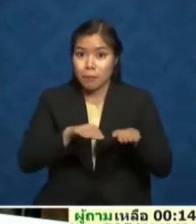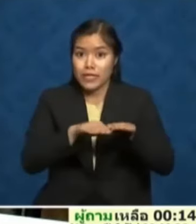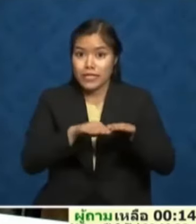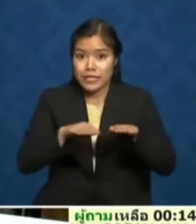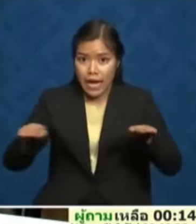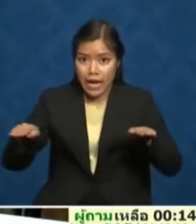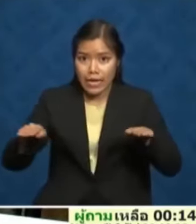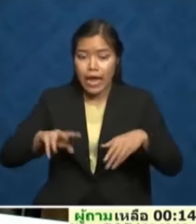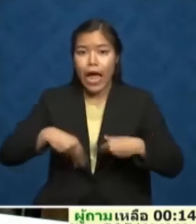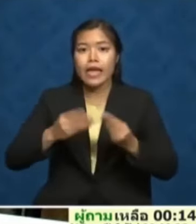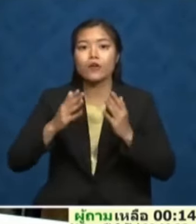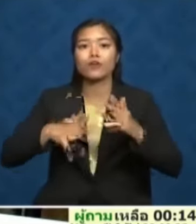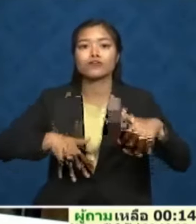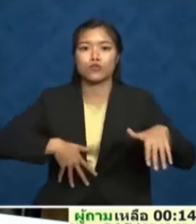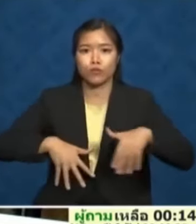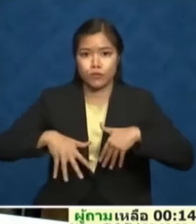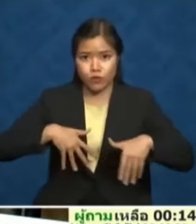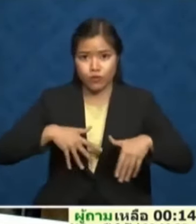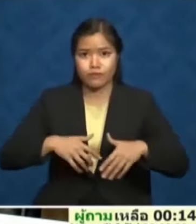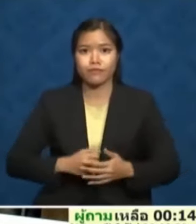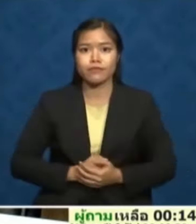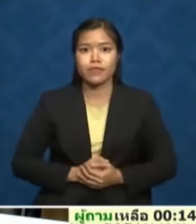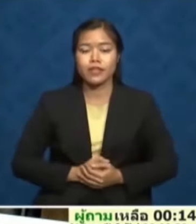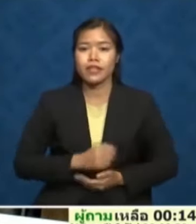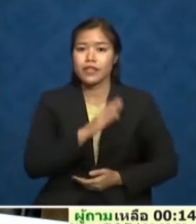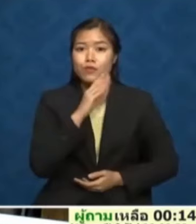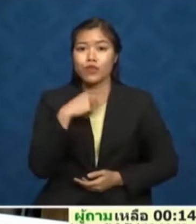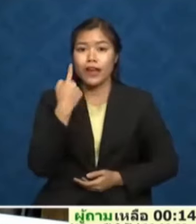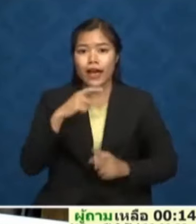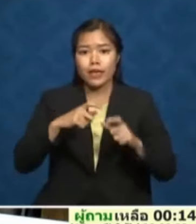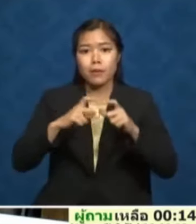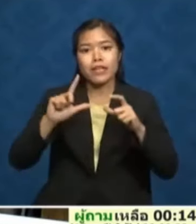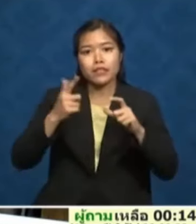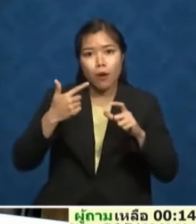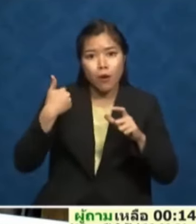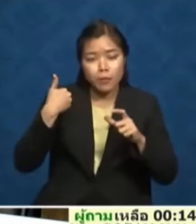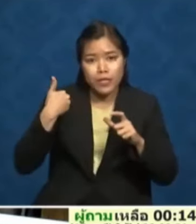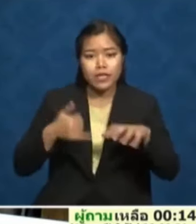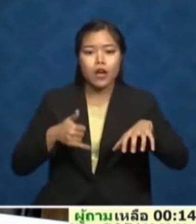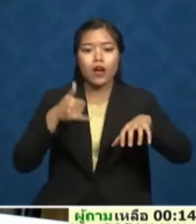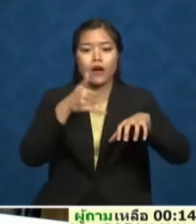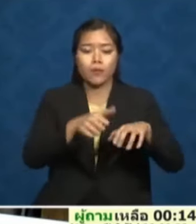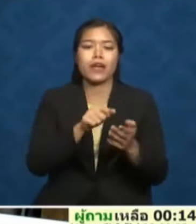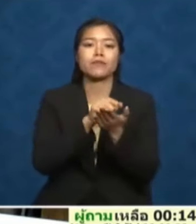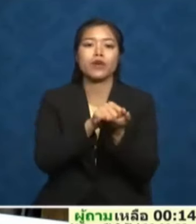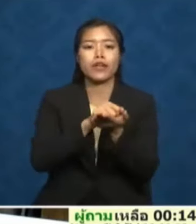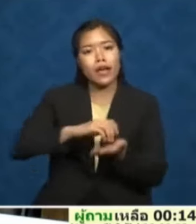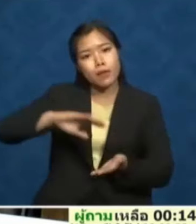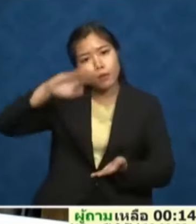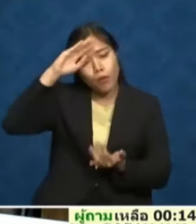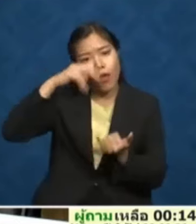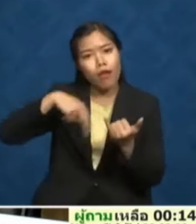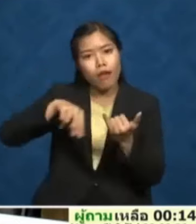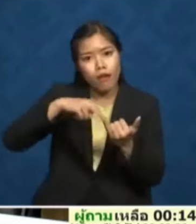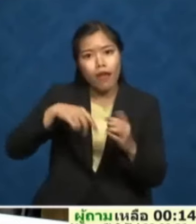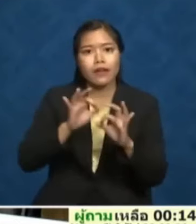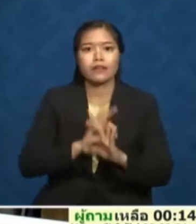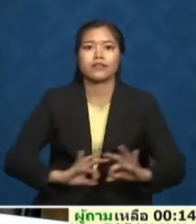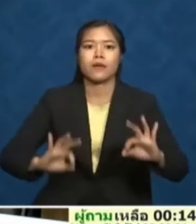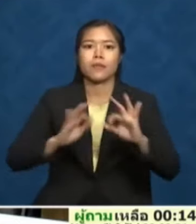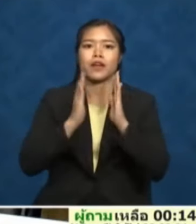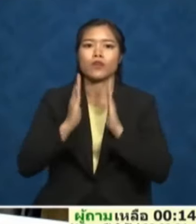ฐานเบื้องต้นให้กับพี่น้องประชาชนที่ใช้สิทธิบัตรทองอย่างแล้วก็สำคัญอย่างมากนะคะต่อสุขภาพของคน